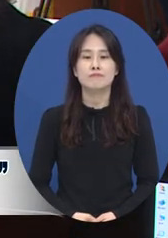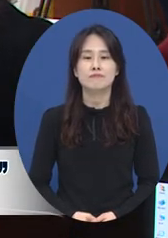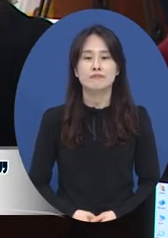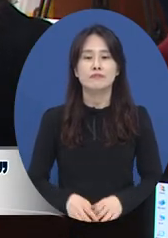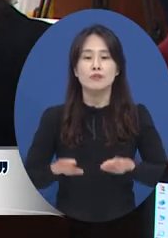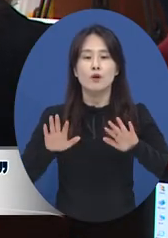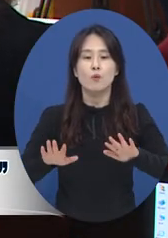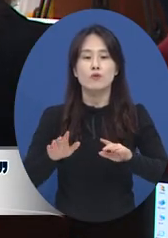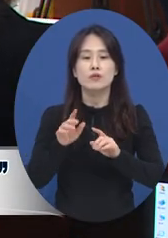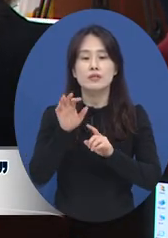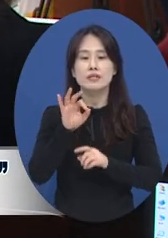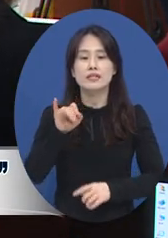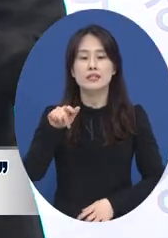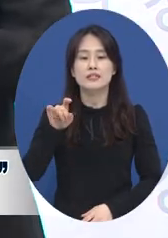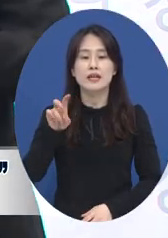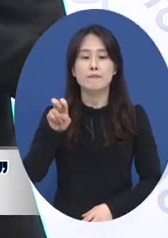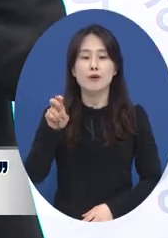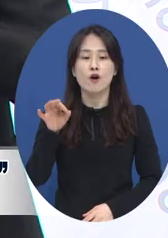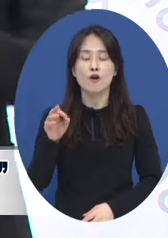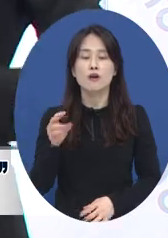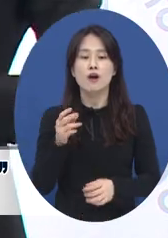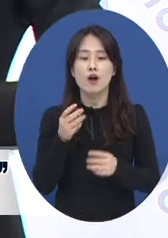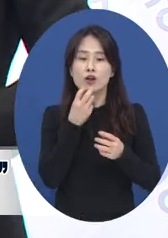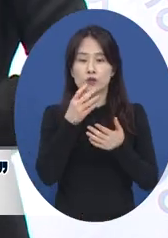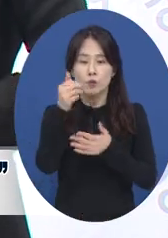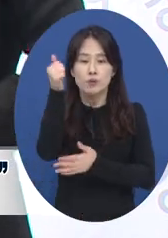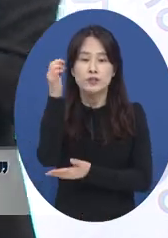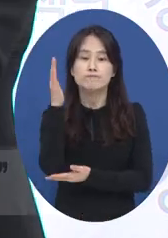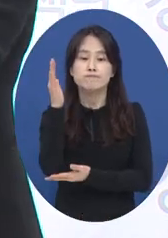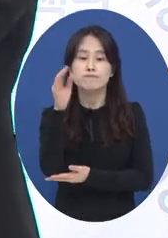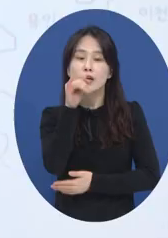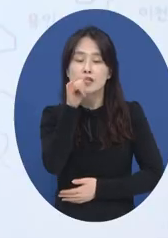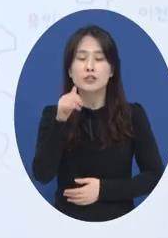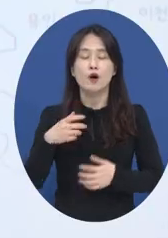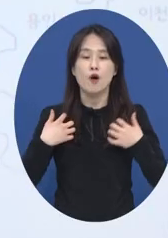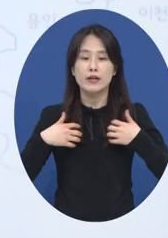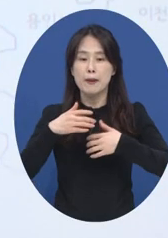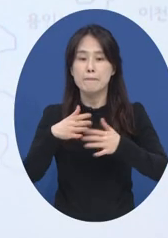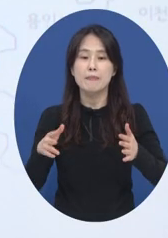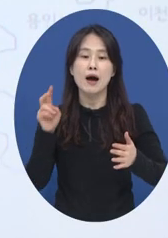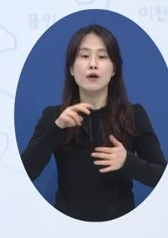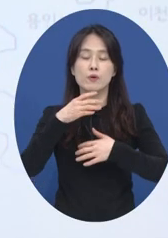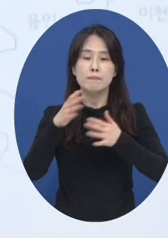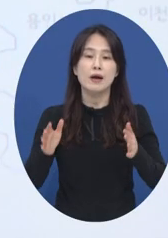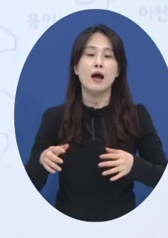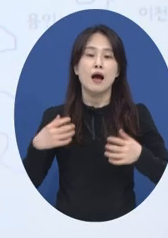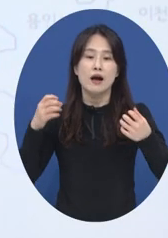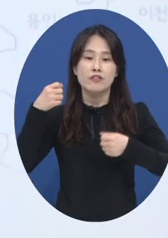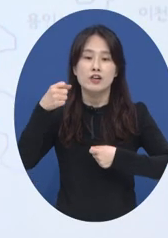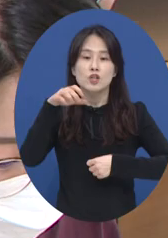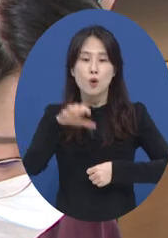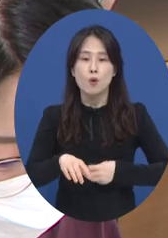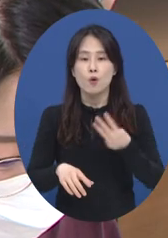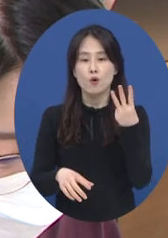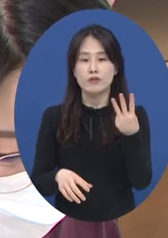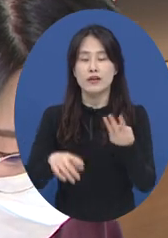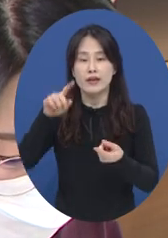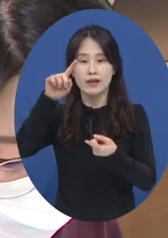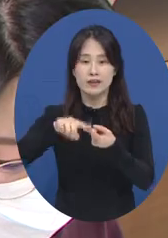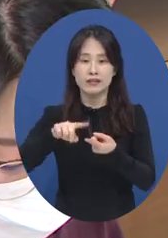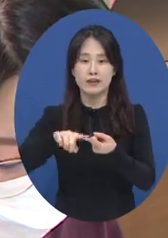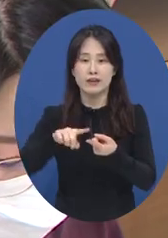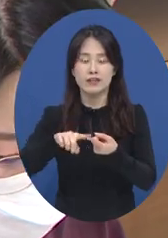18일 오늘 이재명 경기도지사가 기자회견을 열고 PC방과 노래방, 클럽 등 3개 업종의 다중이용시설에